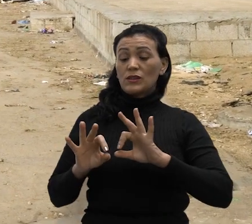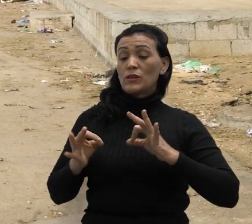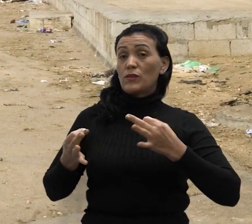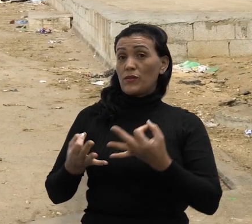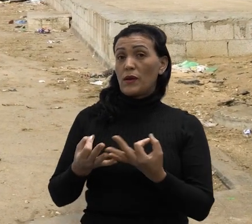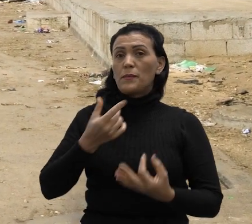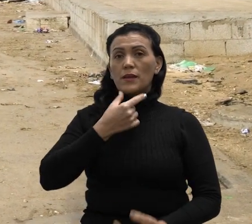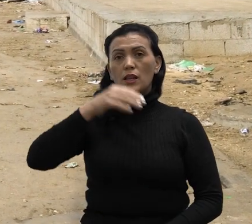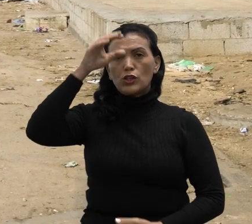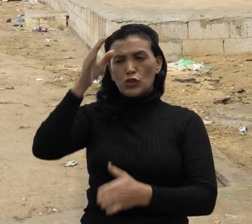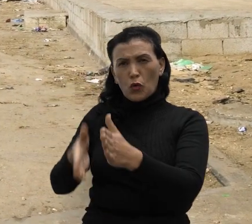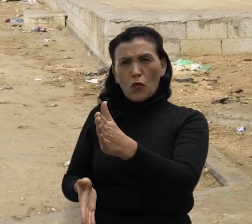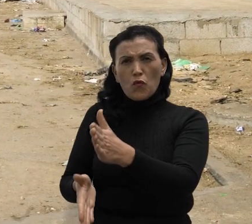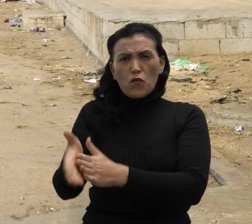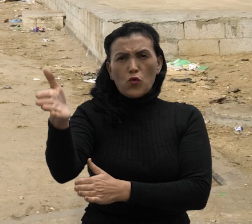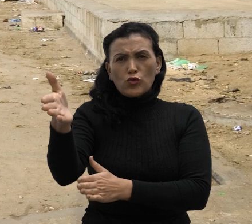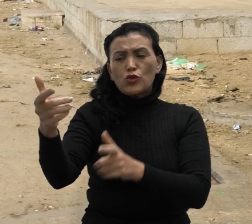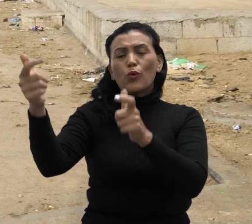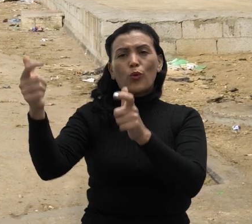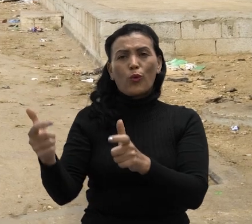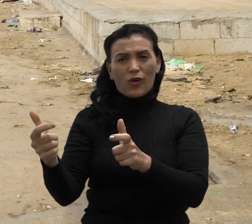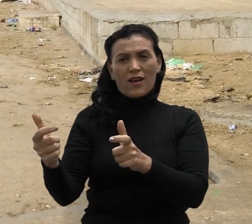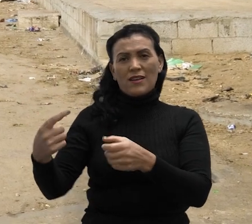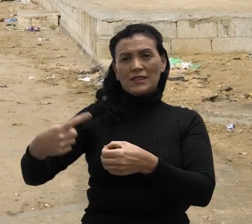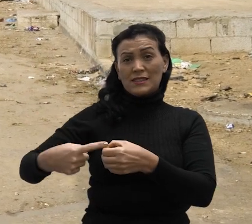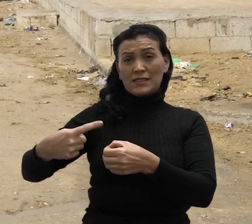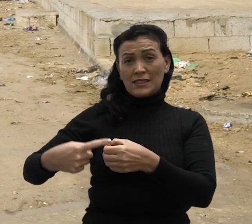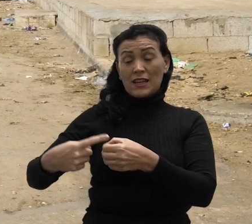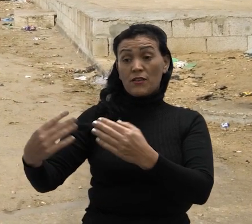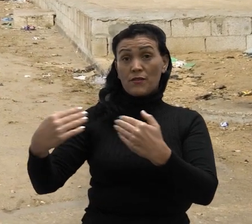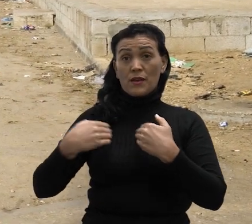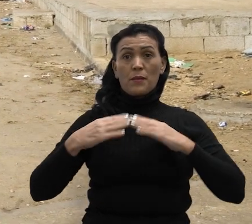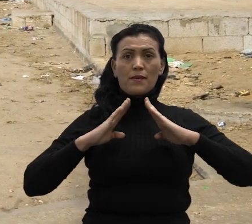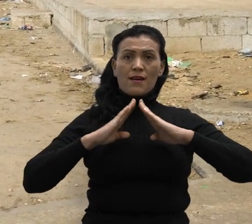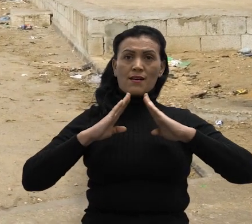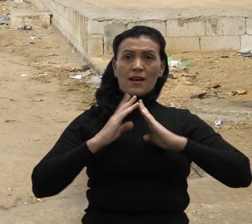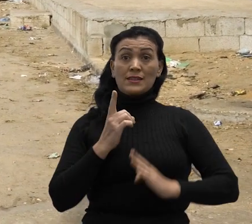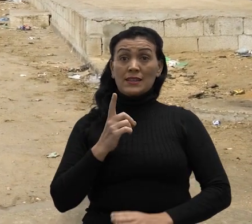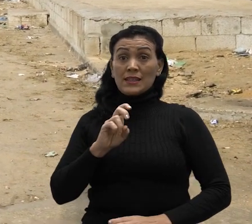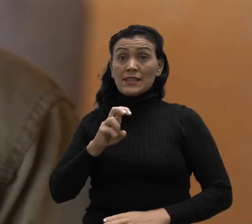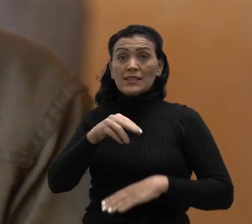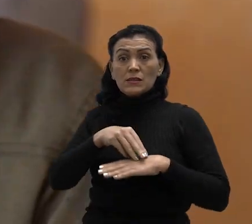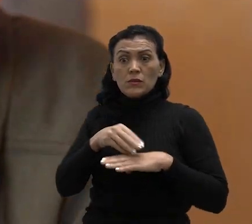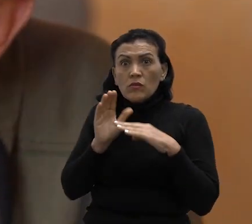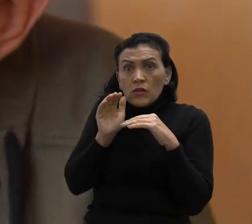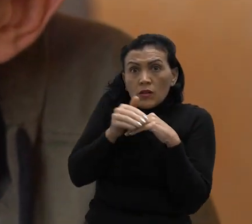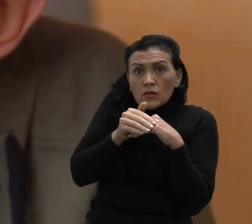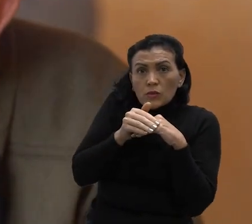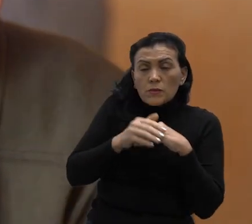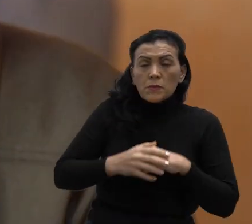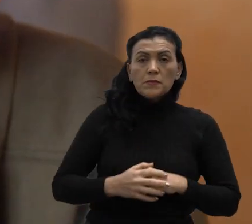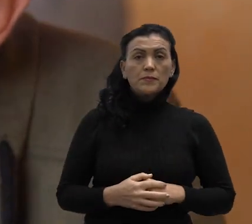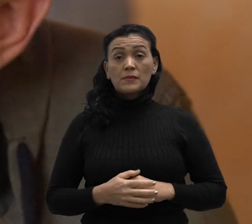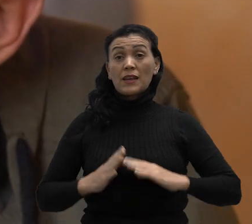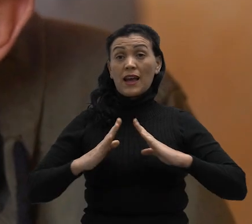كان اولاد عمي ودار عمي جايين عندنا شردين من تل الهوى، كانت منطقه تل الهوى كانت كلها ايش قصف. اول ما وصلوا من عندنا